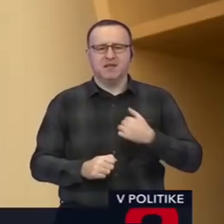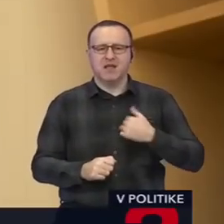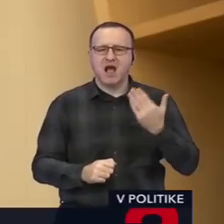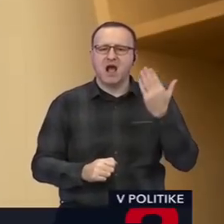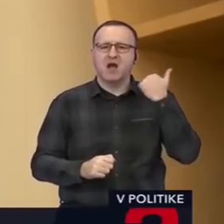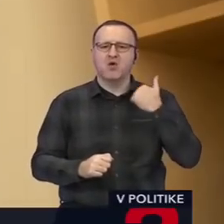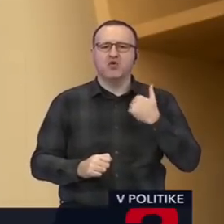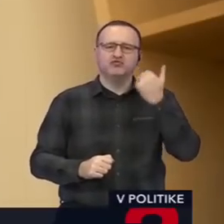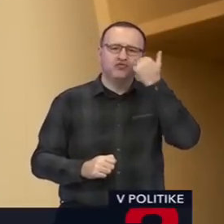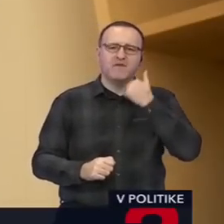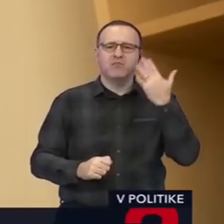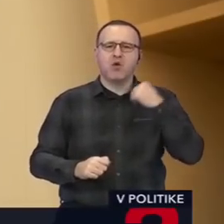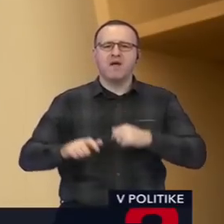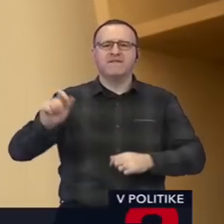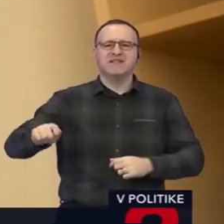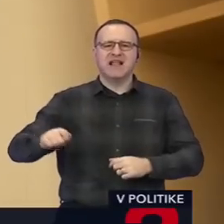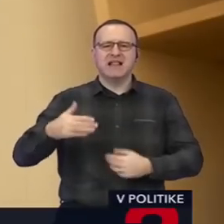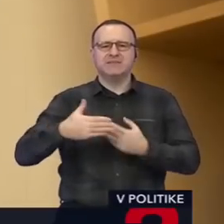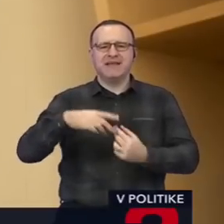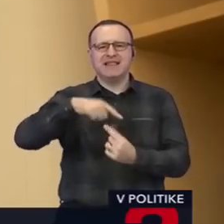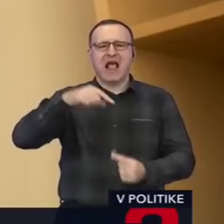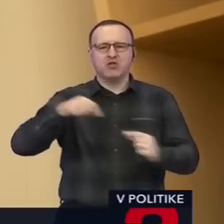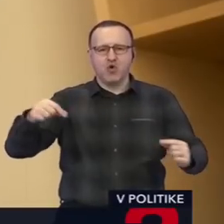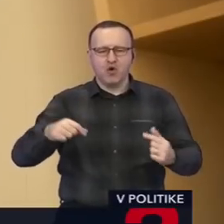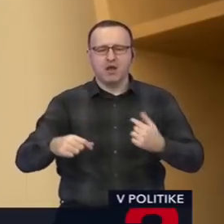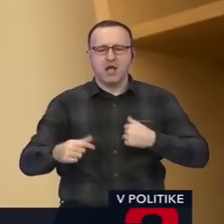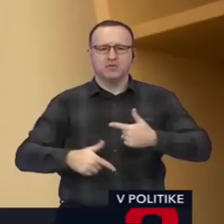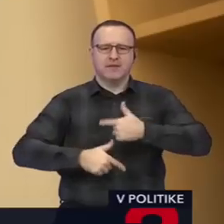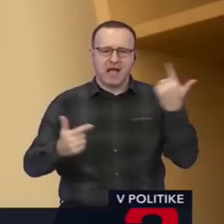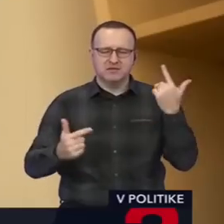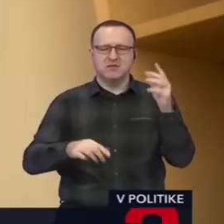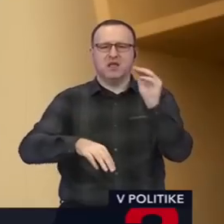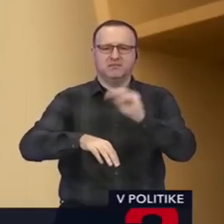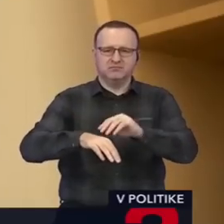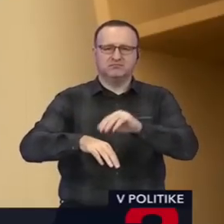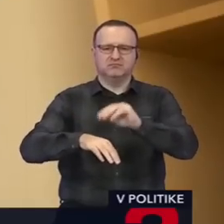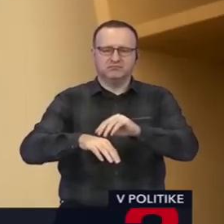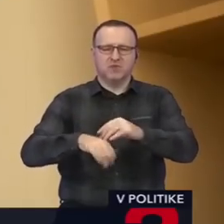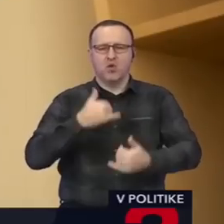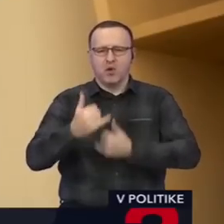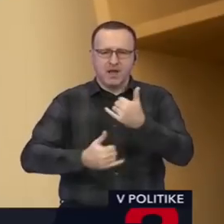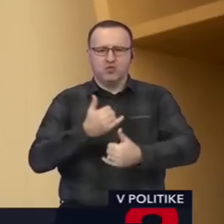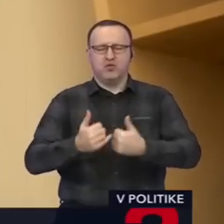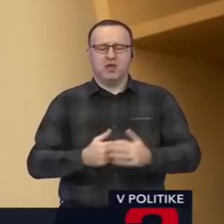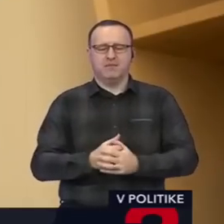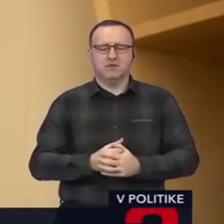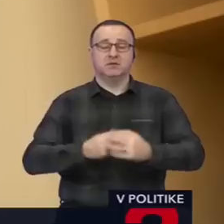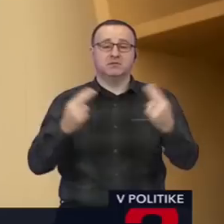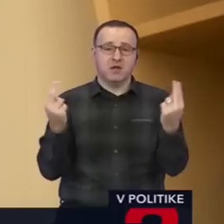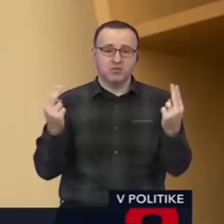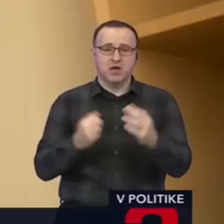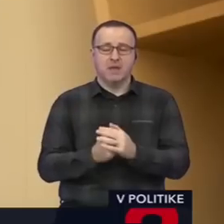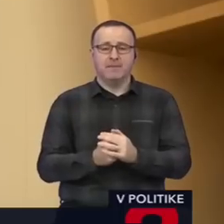NATO, som povedal úplne jasne a opakovane aj v tejto relácii, v tejto televízii, že samozrejme, že tie